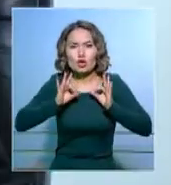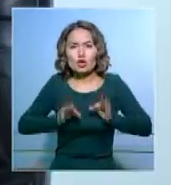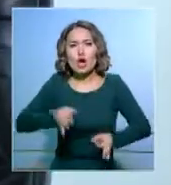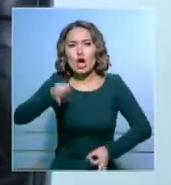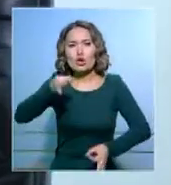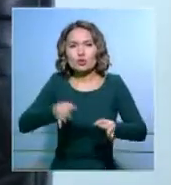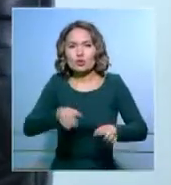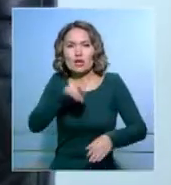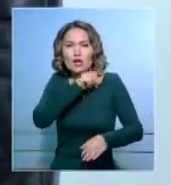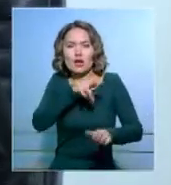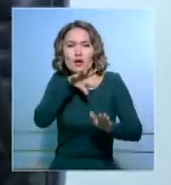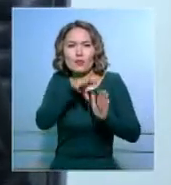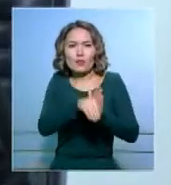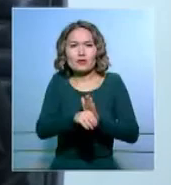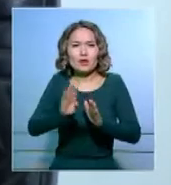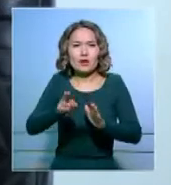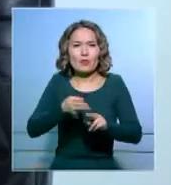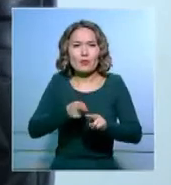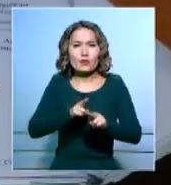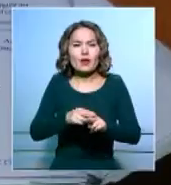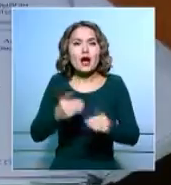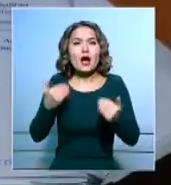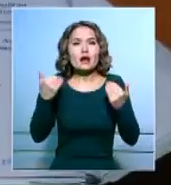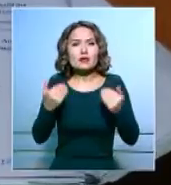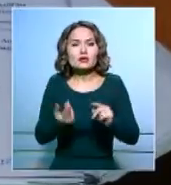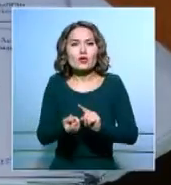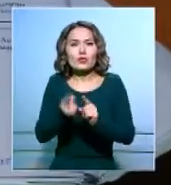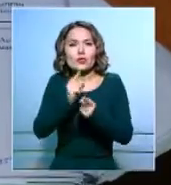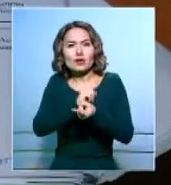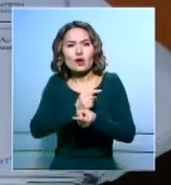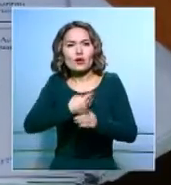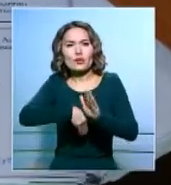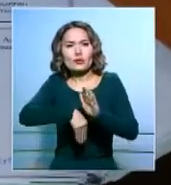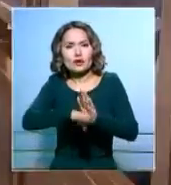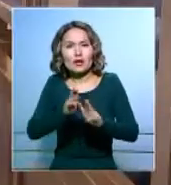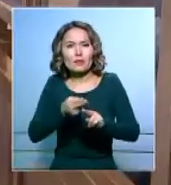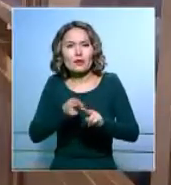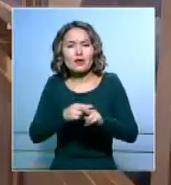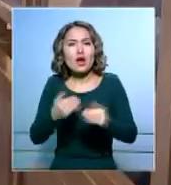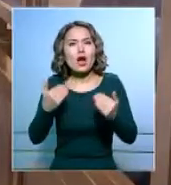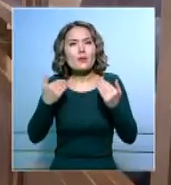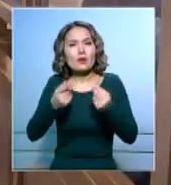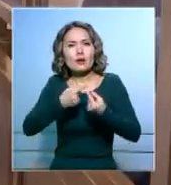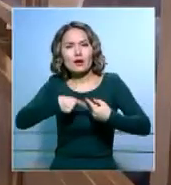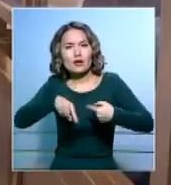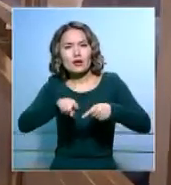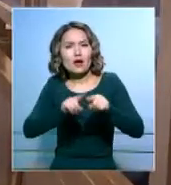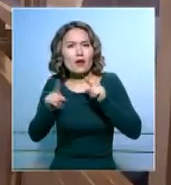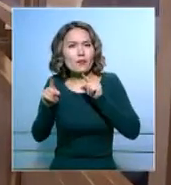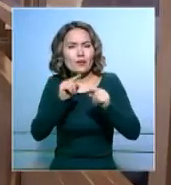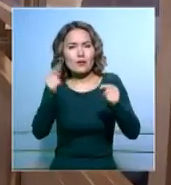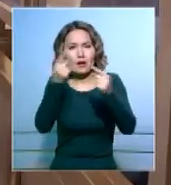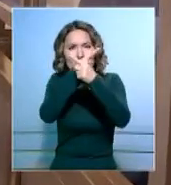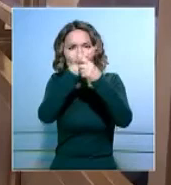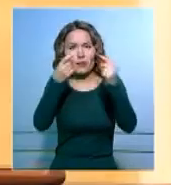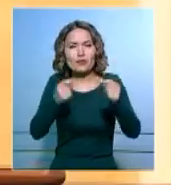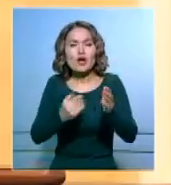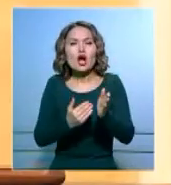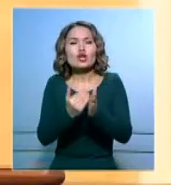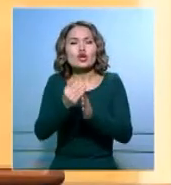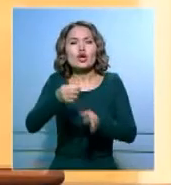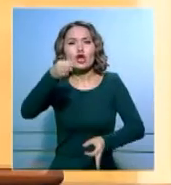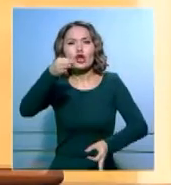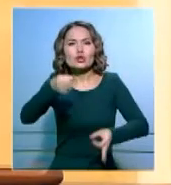Кеңес мүшелері бір жылдық мерзімге сайланып отырады. Мұндай орасан өзгерістер жайлы орталық коммуникациялар қызметінің алаңында келген жоғарғы соттың